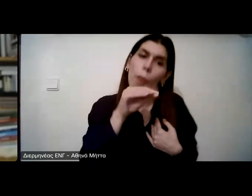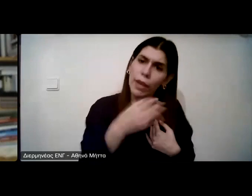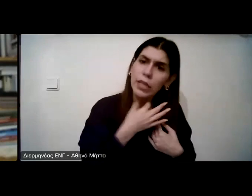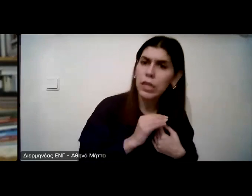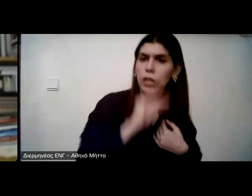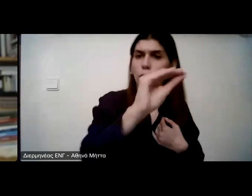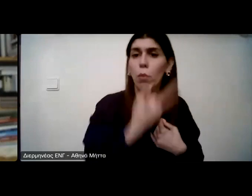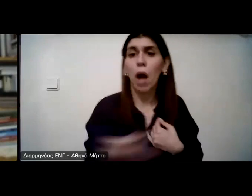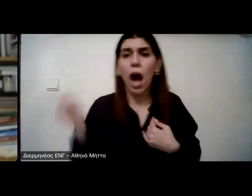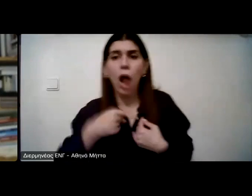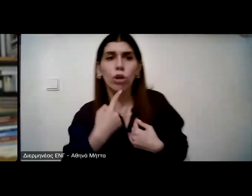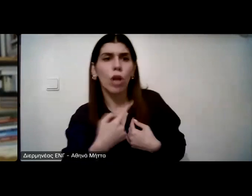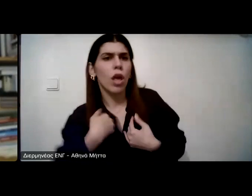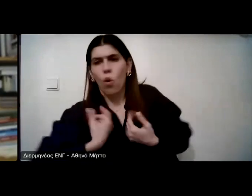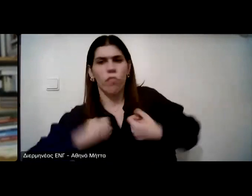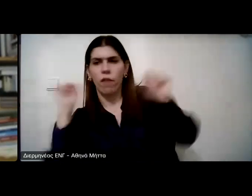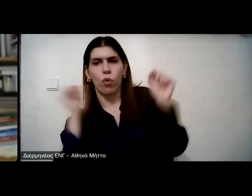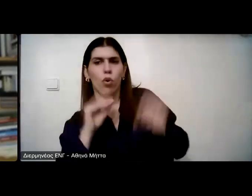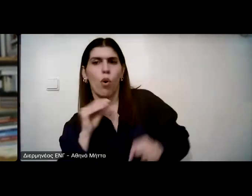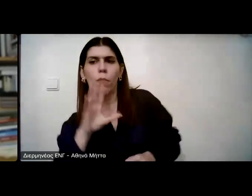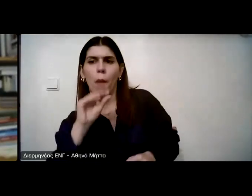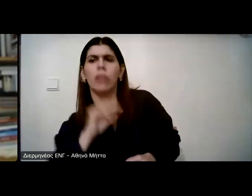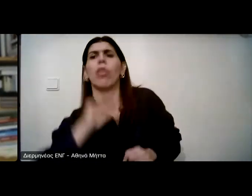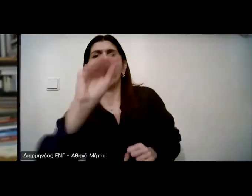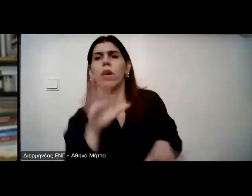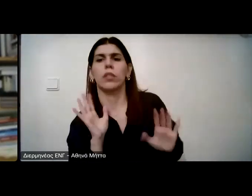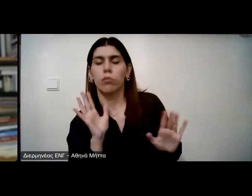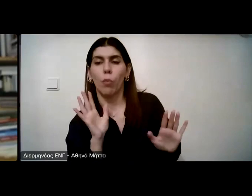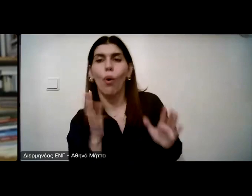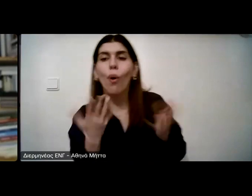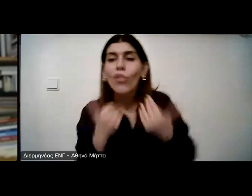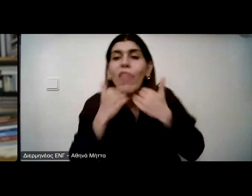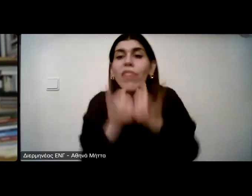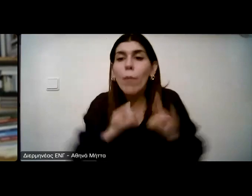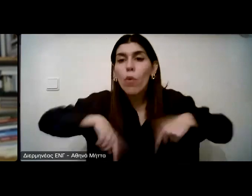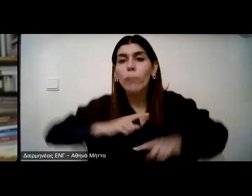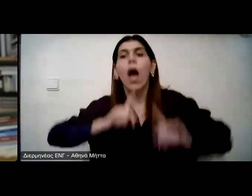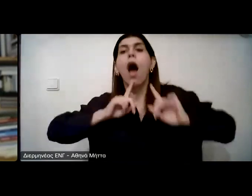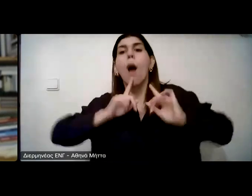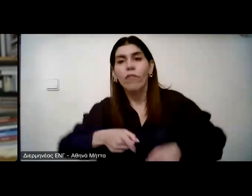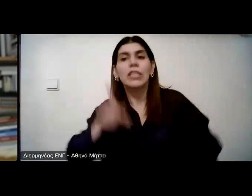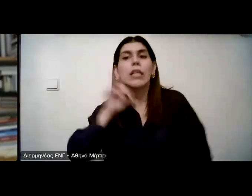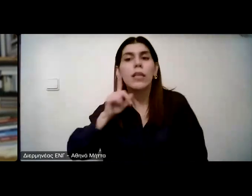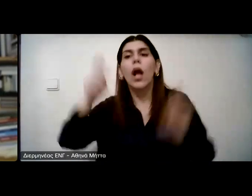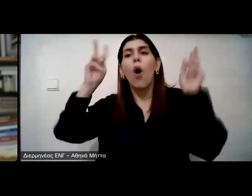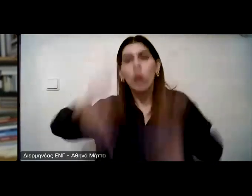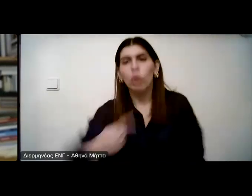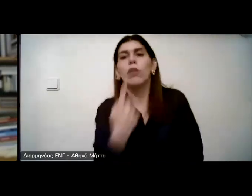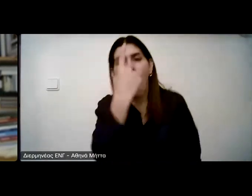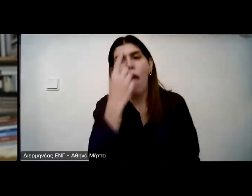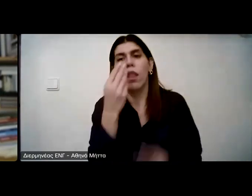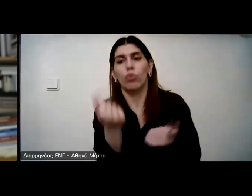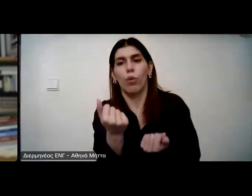να προκαθορίσουμε ποια είναι η μία μοναδική ορατότητα της γυναίκας. Γιατί εδώ αν το κάνουμε αυτό θα μπούμε